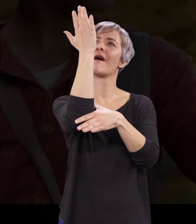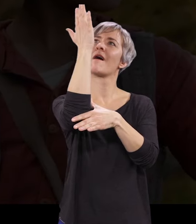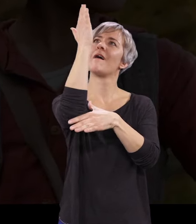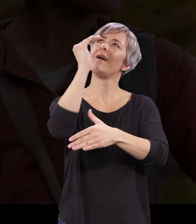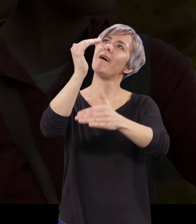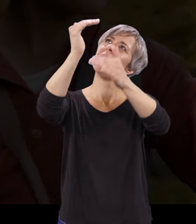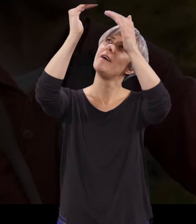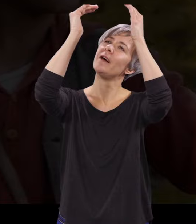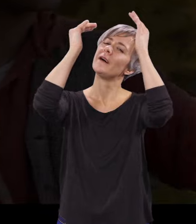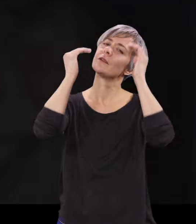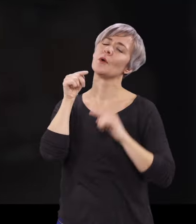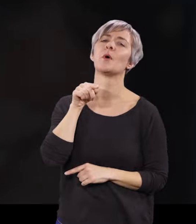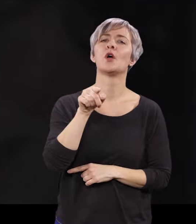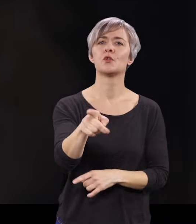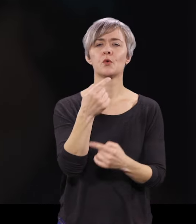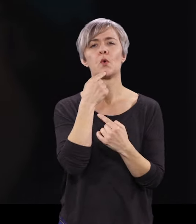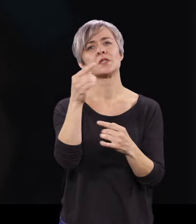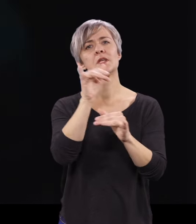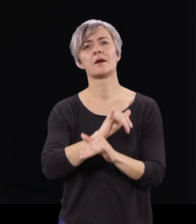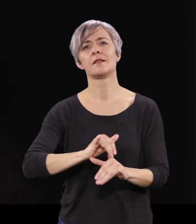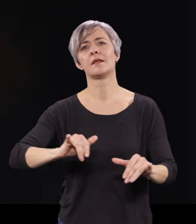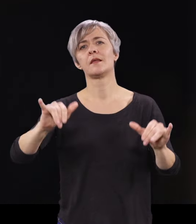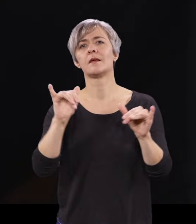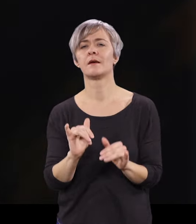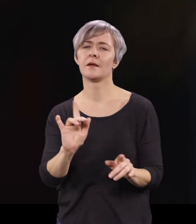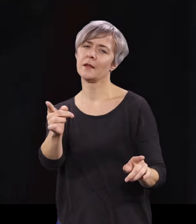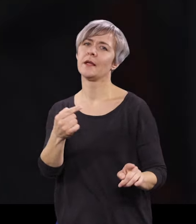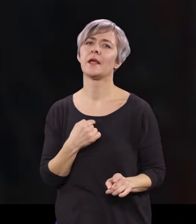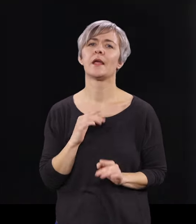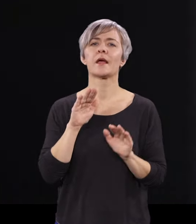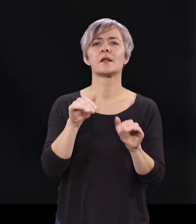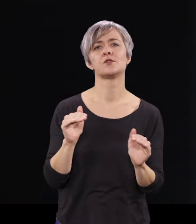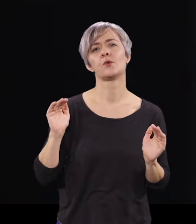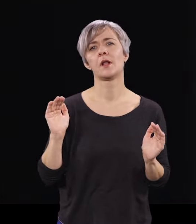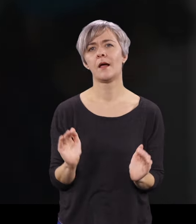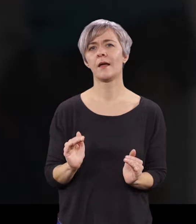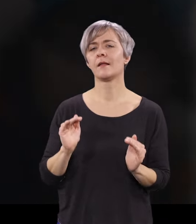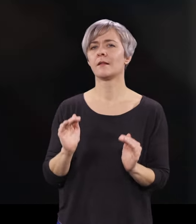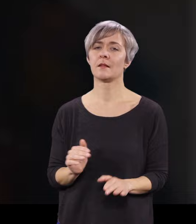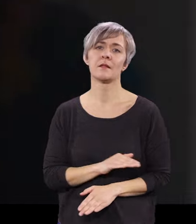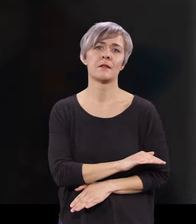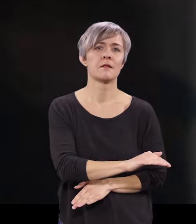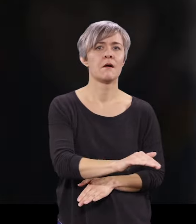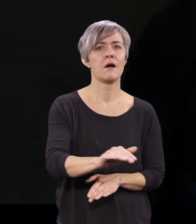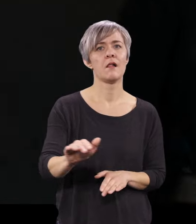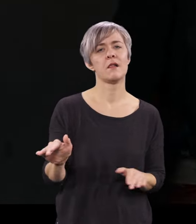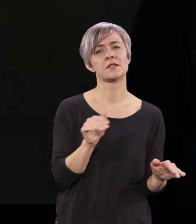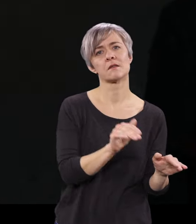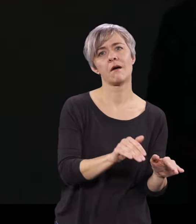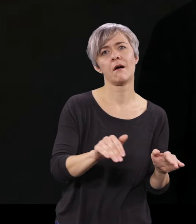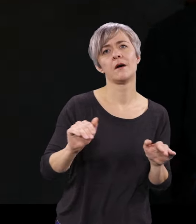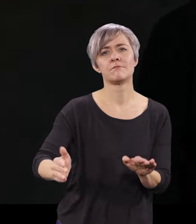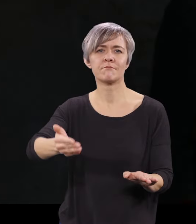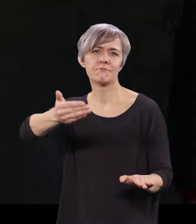in den Himmel. Drum sag mir nie, ich sei jetzt klein, denn